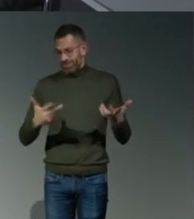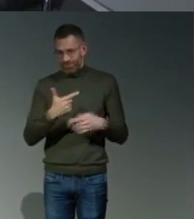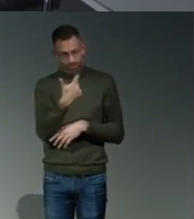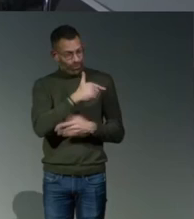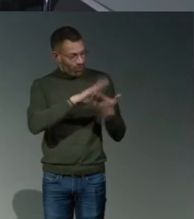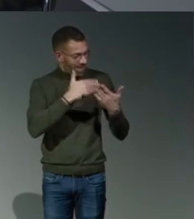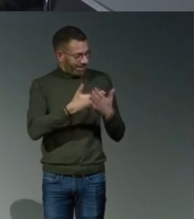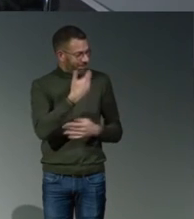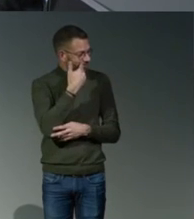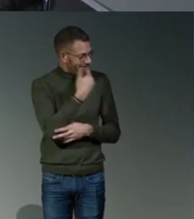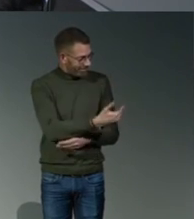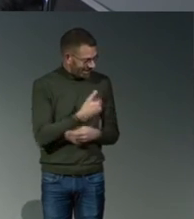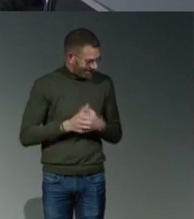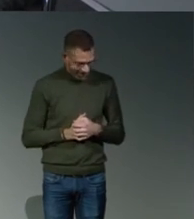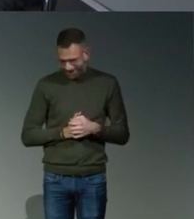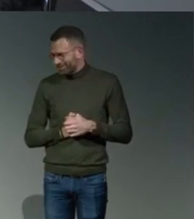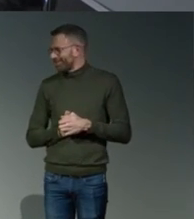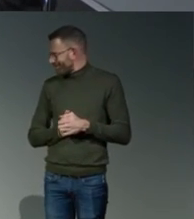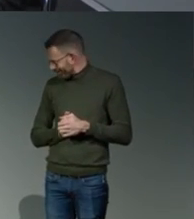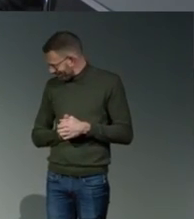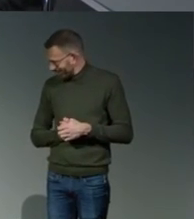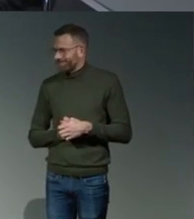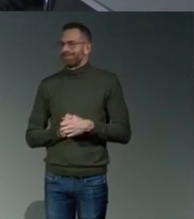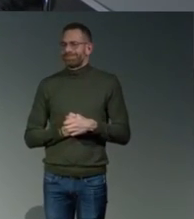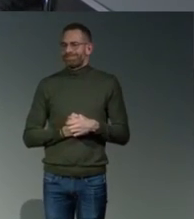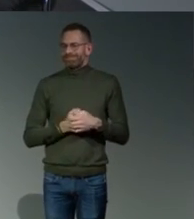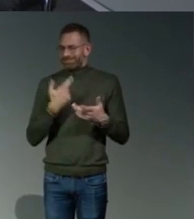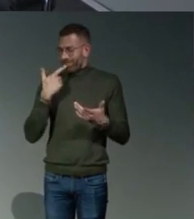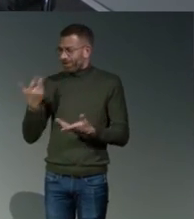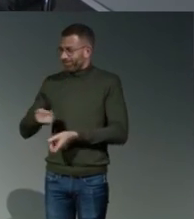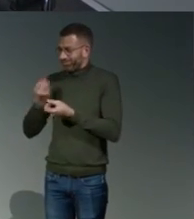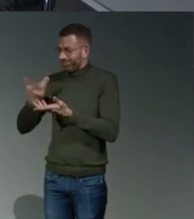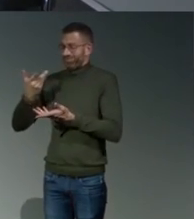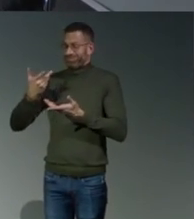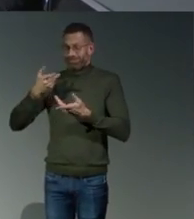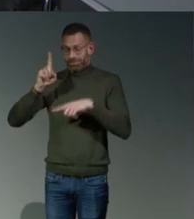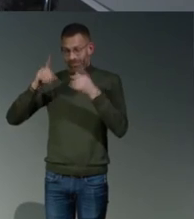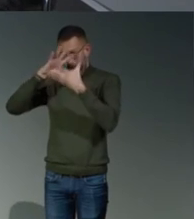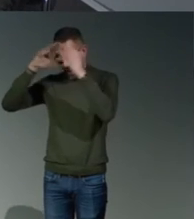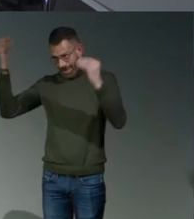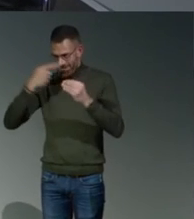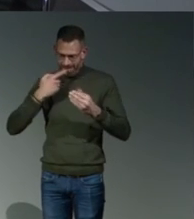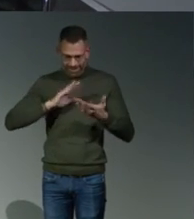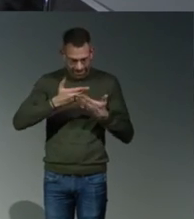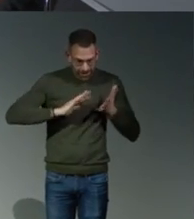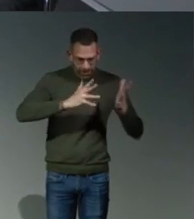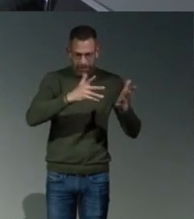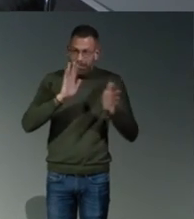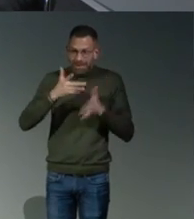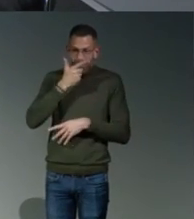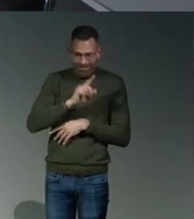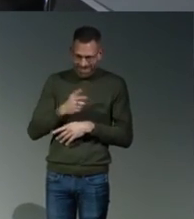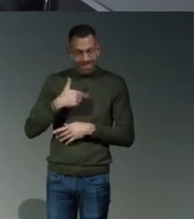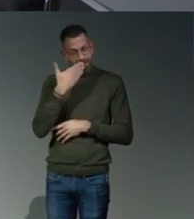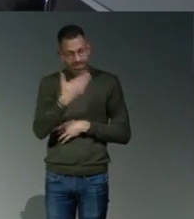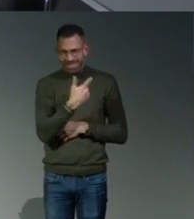les deux personnes qui ont signé ces propos, parfois peut-être abstraits, donc c'est peut-être pas évident, mais en tout cas merci,